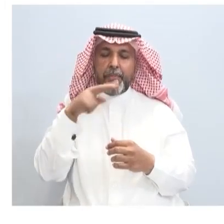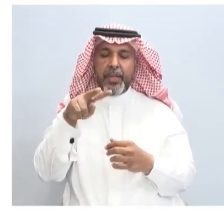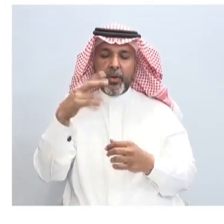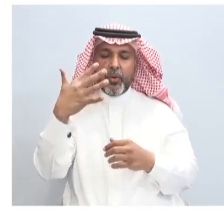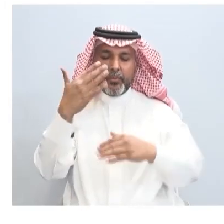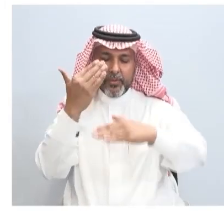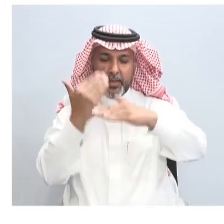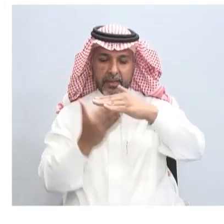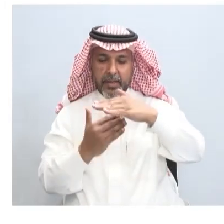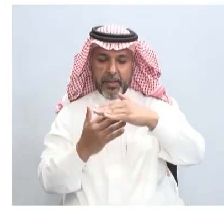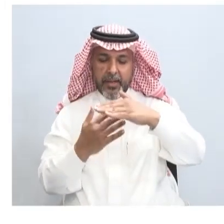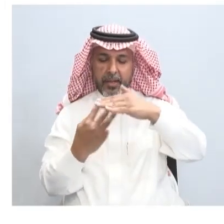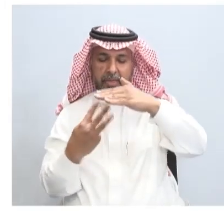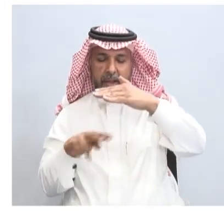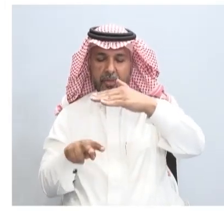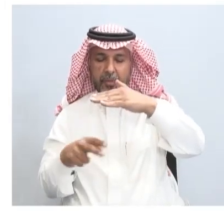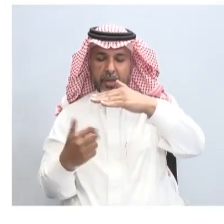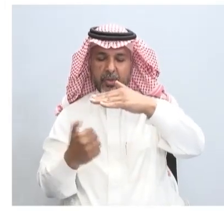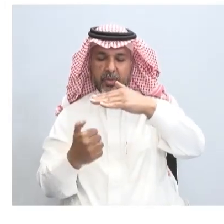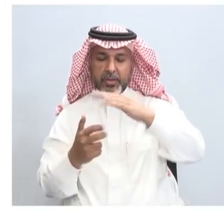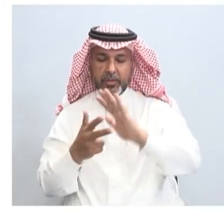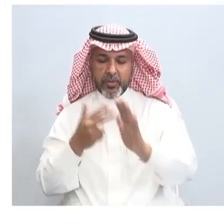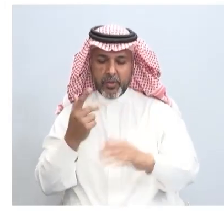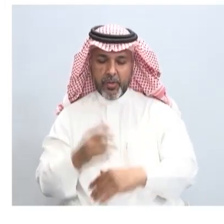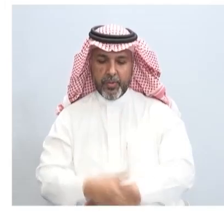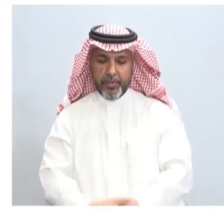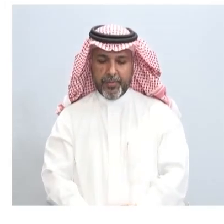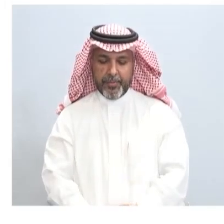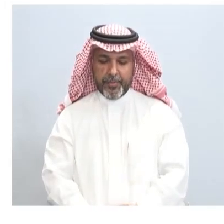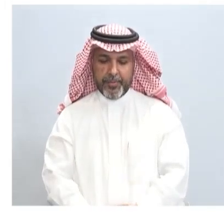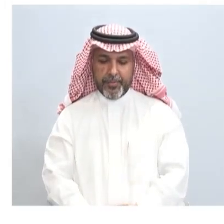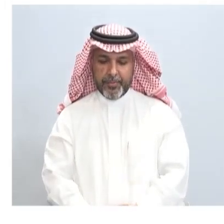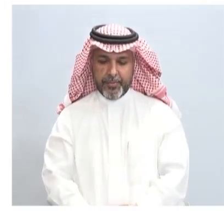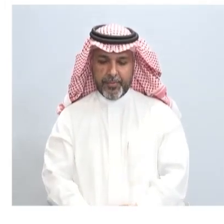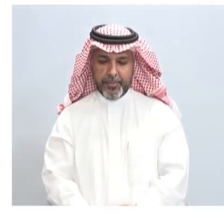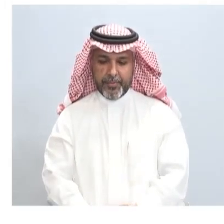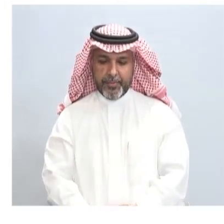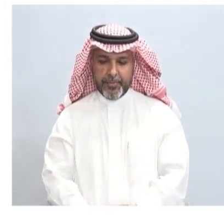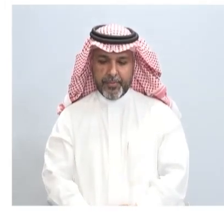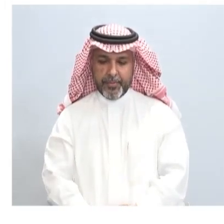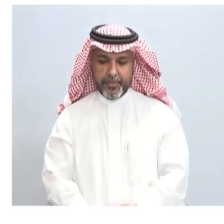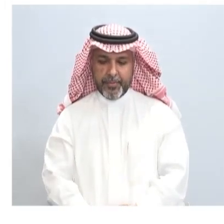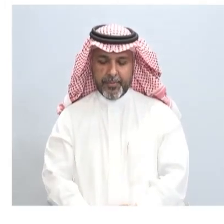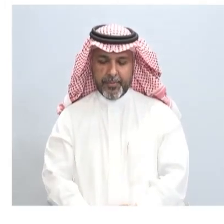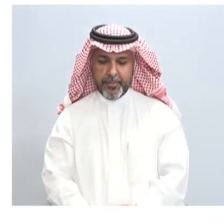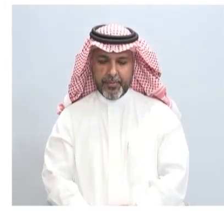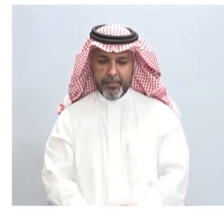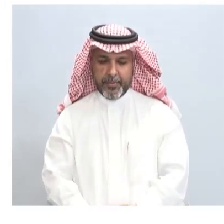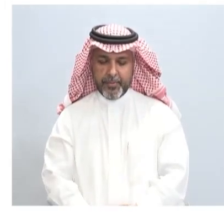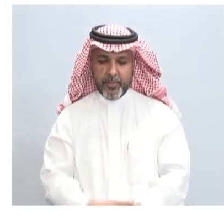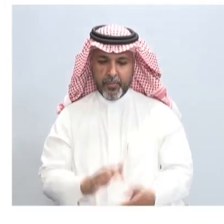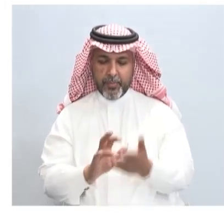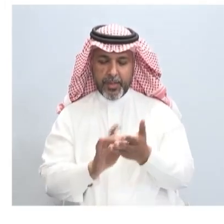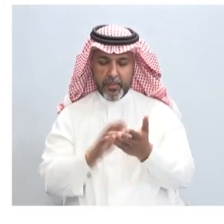105 درجات على 360 درجه ف 105 على 360 ممكن احنا نستخدم الاله